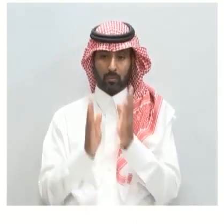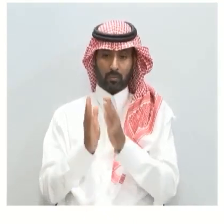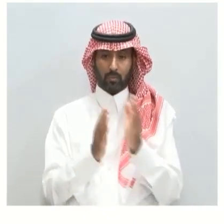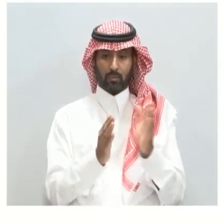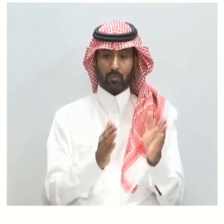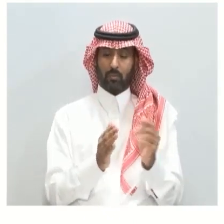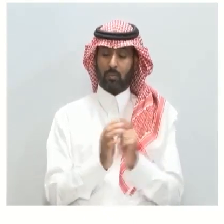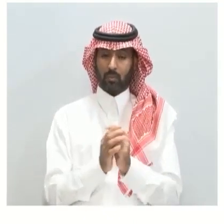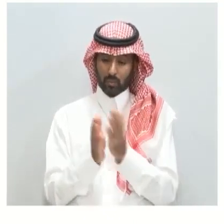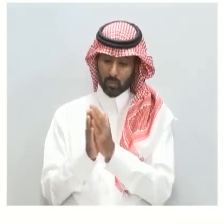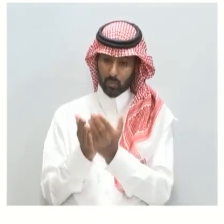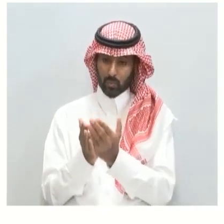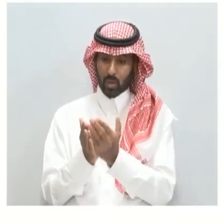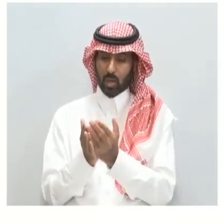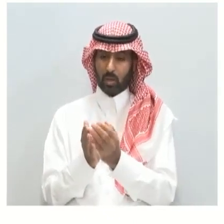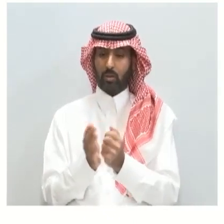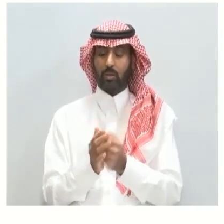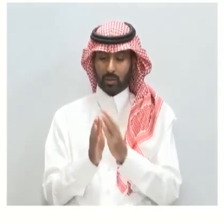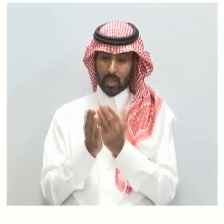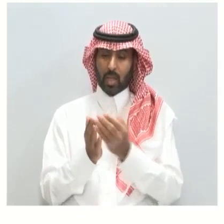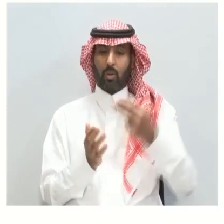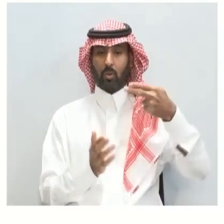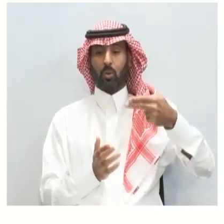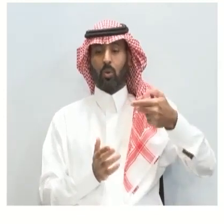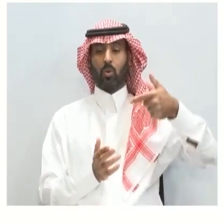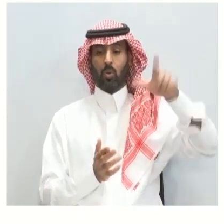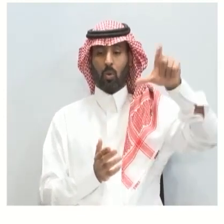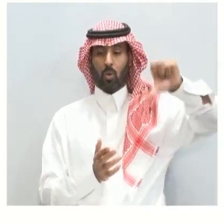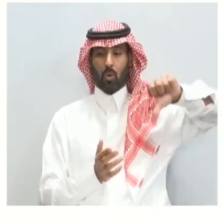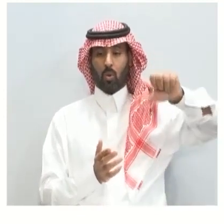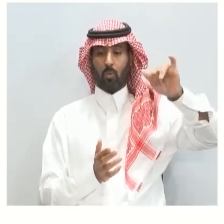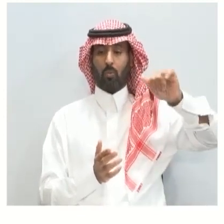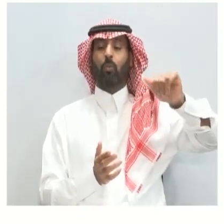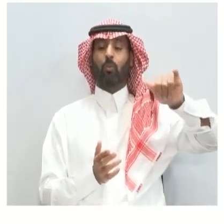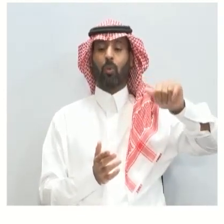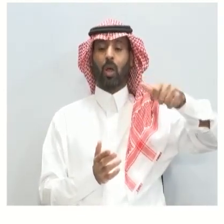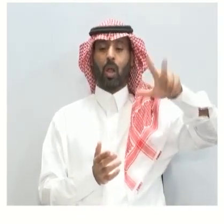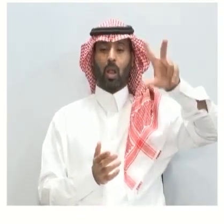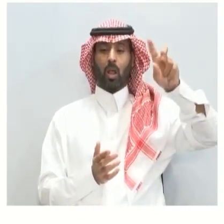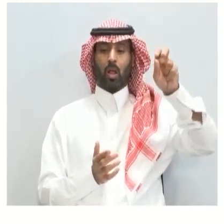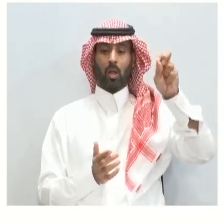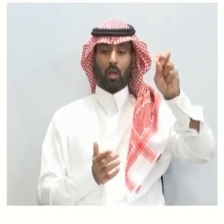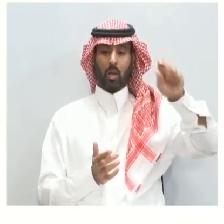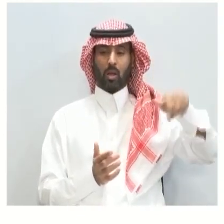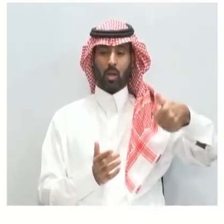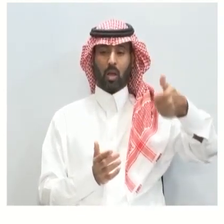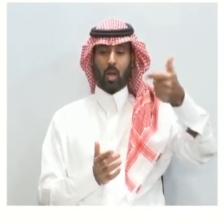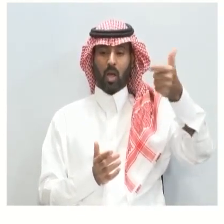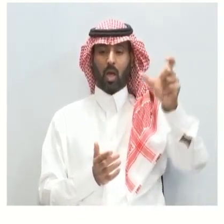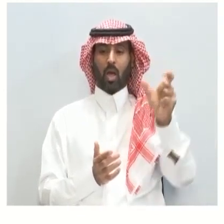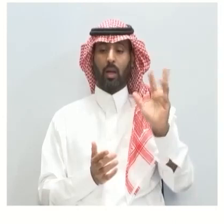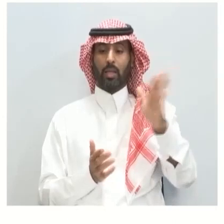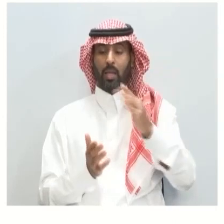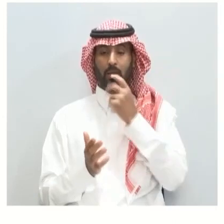بين يديك كتاب علوم القران الكريم للمرحله الثانويه المسار الشرعي وهو